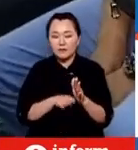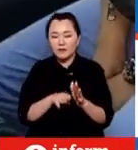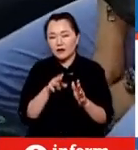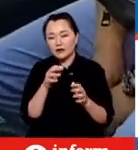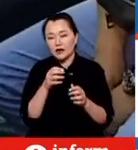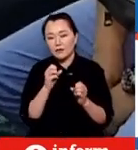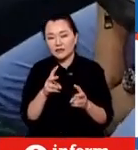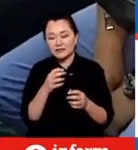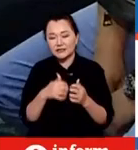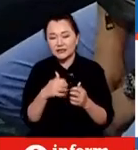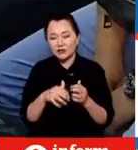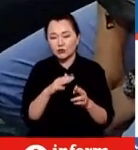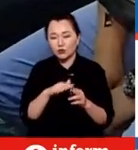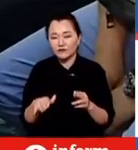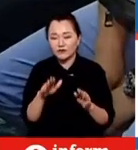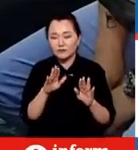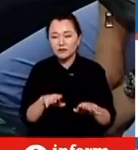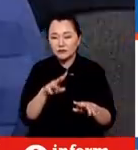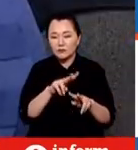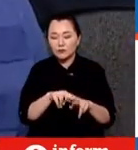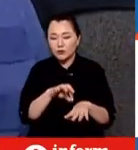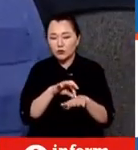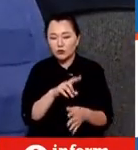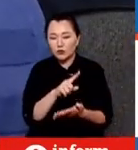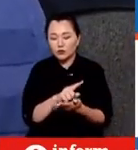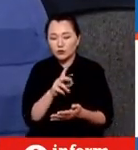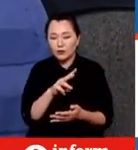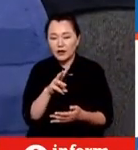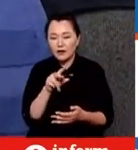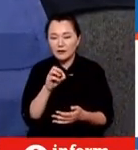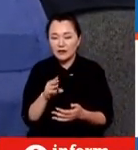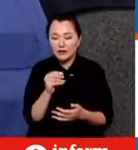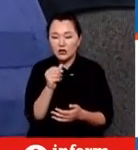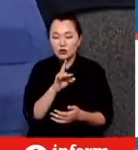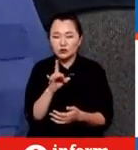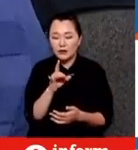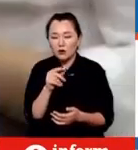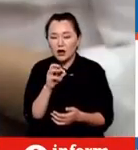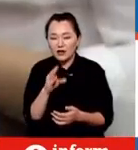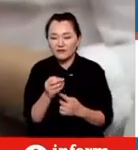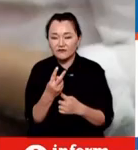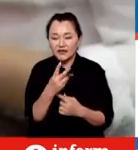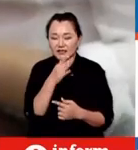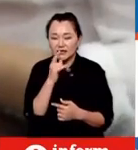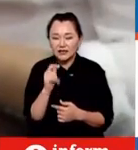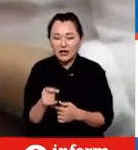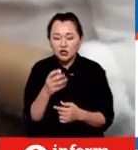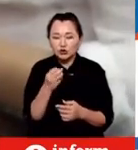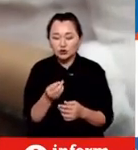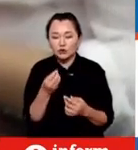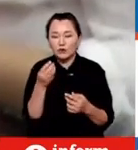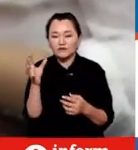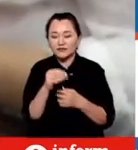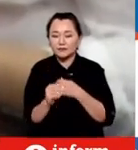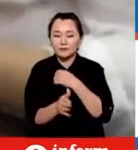орташа деңгейдегі түзеу мекемесінде өтеуі тиіс. Ал Мударабо Кэпиталдың директоры Руслан Бұрханов 12 жылға қамалды. Бұдан бөлек көпті